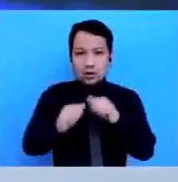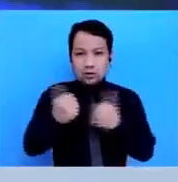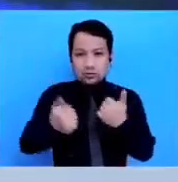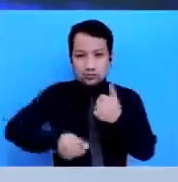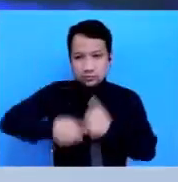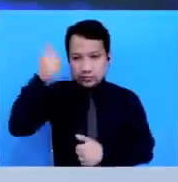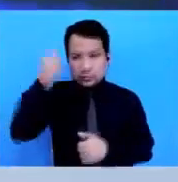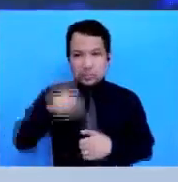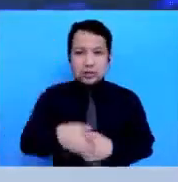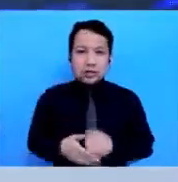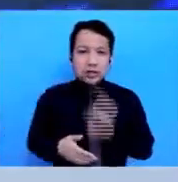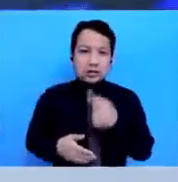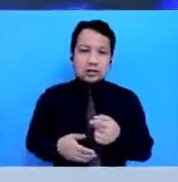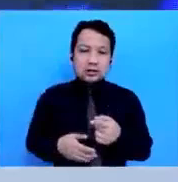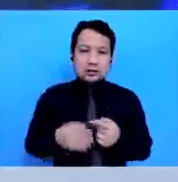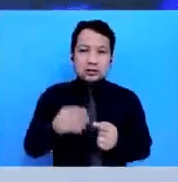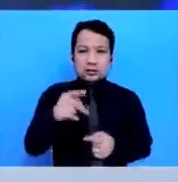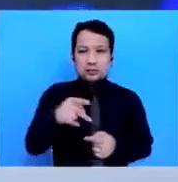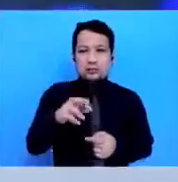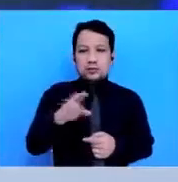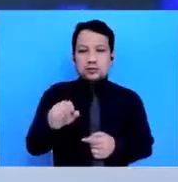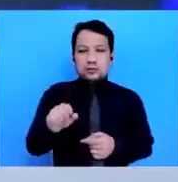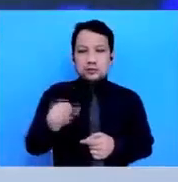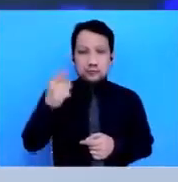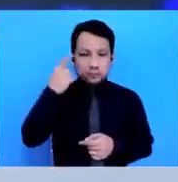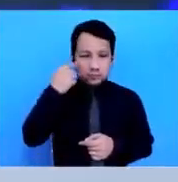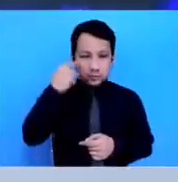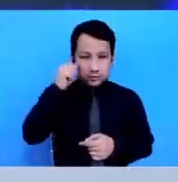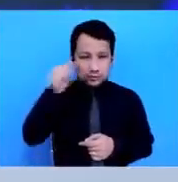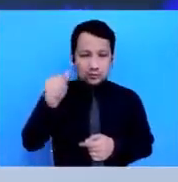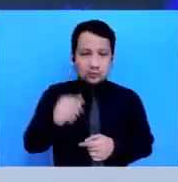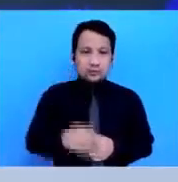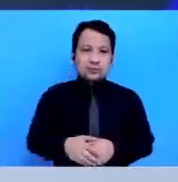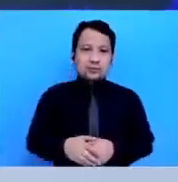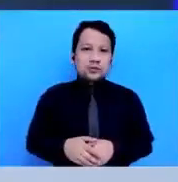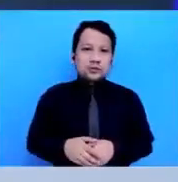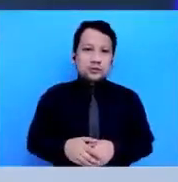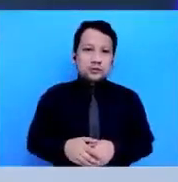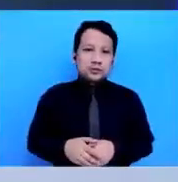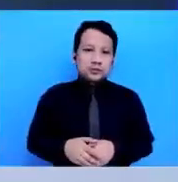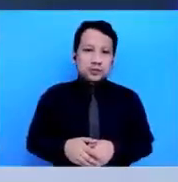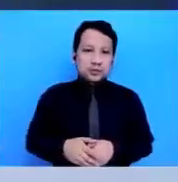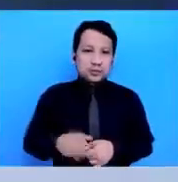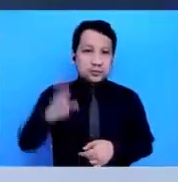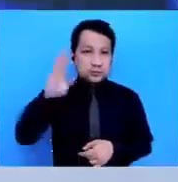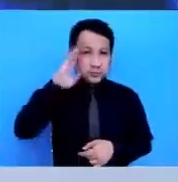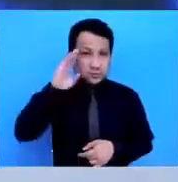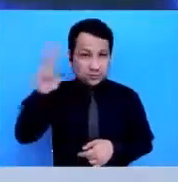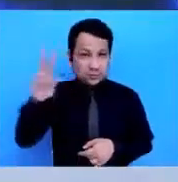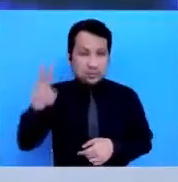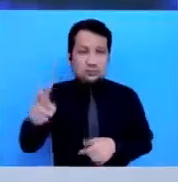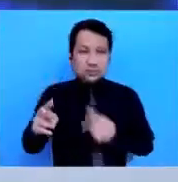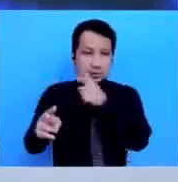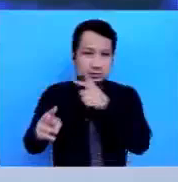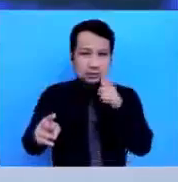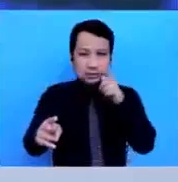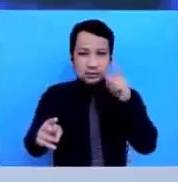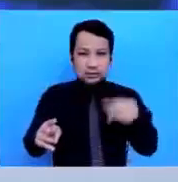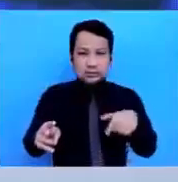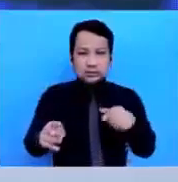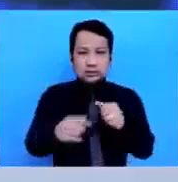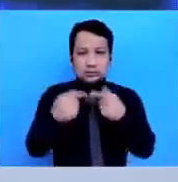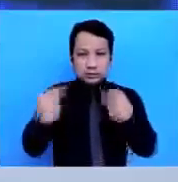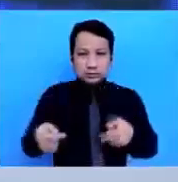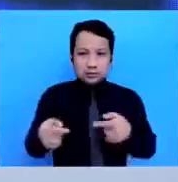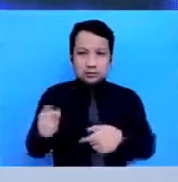kay Partido Reforma President Pantaleon Alvarez, Marcos versus Robredo lang ang labanan. Nasa front line